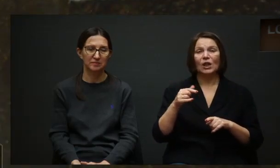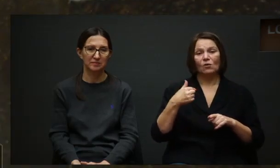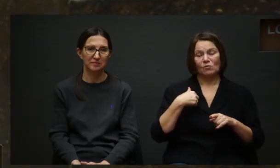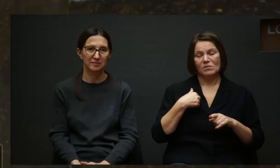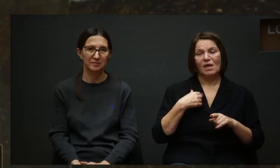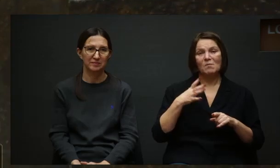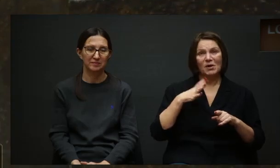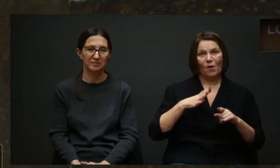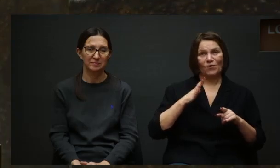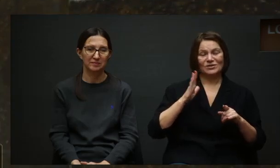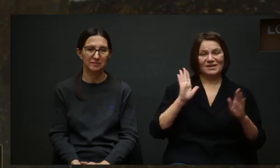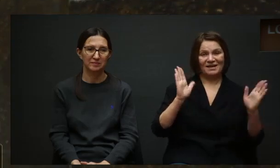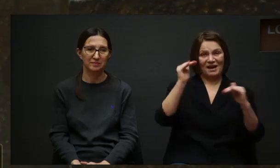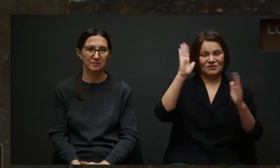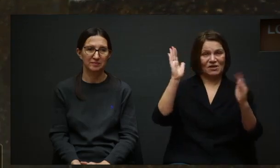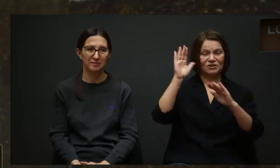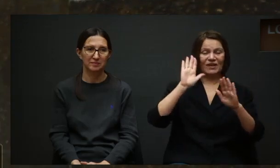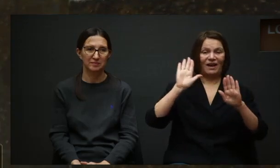картинки в